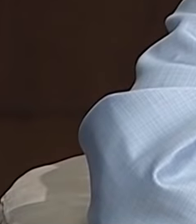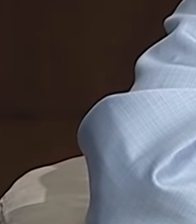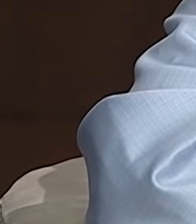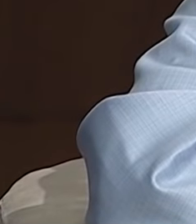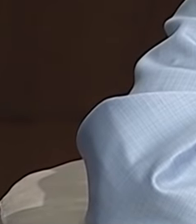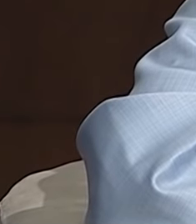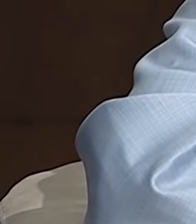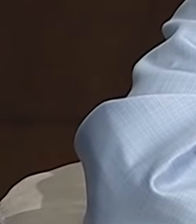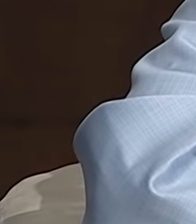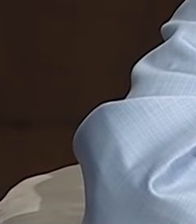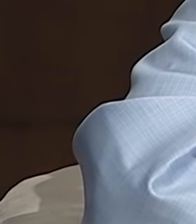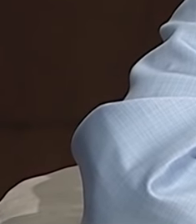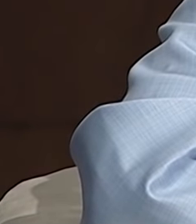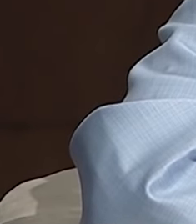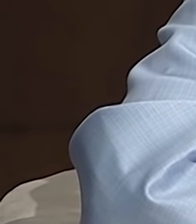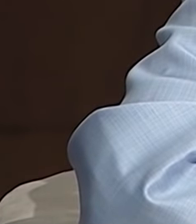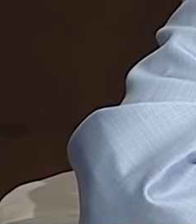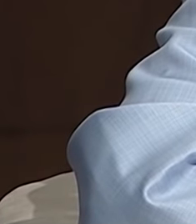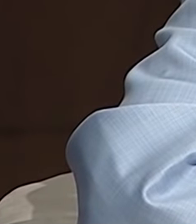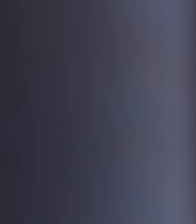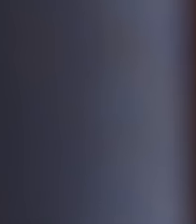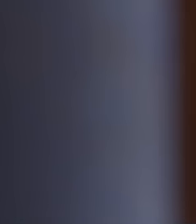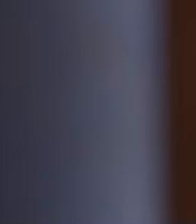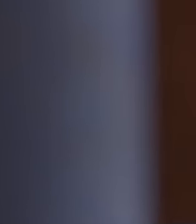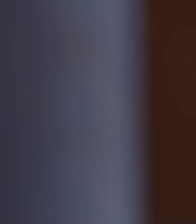الدارين ترحمنا،